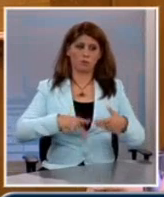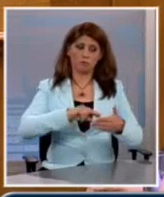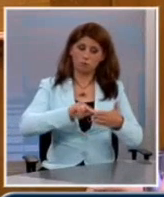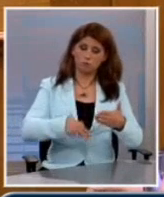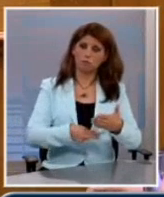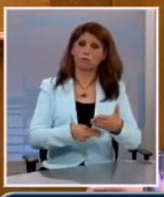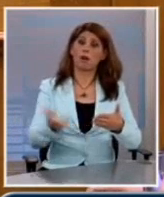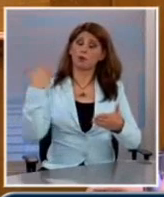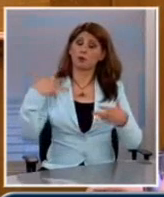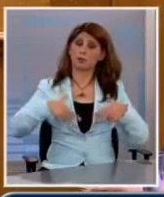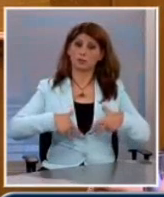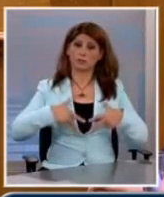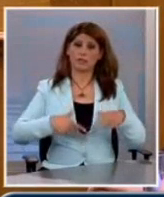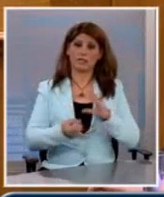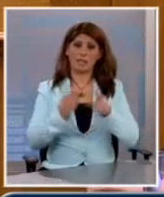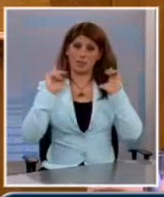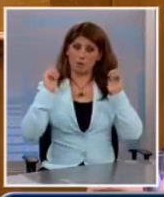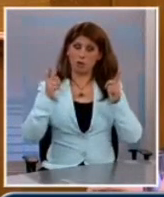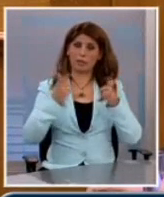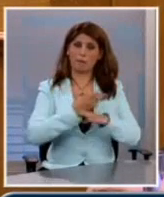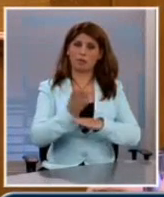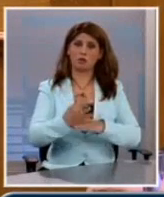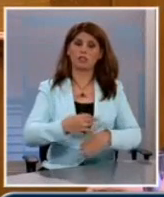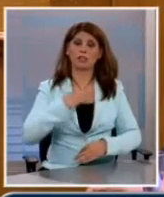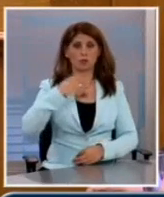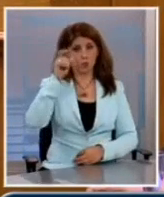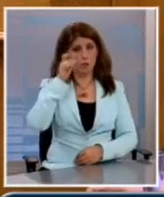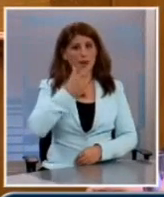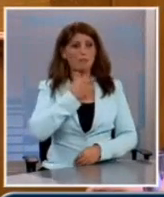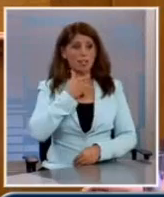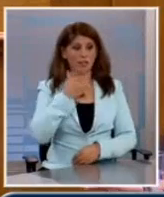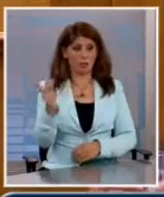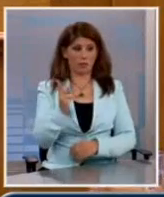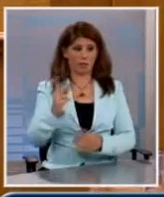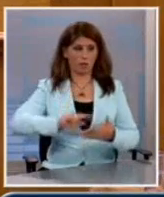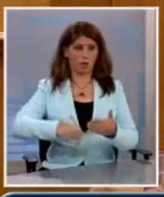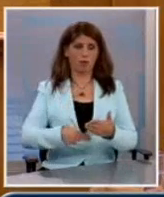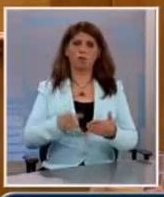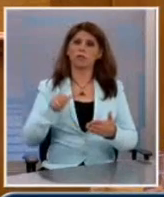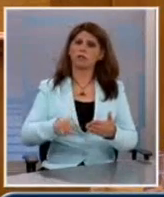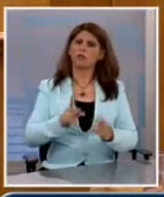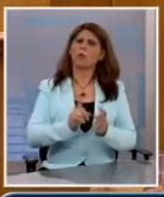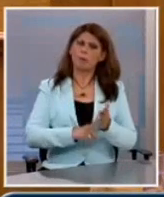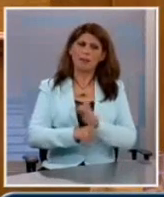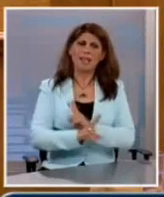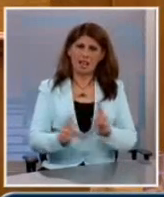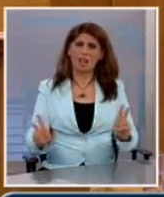υπογεγραμμένες από την τότε κυβέρνηση Νέας Δημοκρατίας ΠΑΣΟΚ, κ. Σαμαρά, κ. Βενιζέλου. Και αυτό πρέπει να γίνει σαφές.